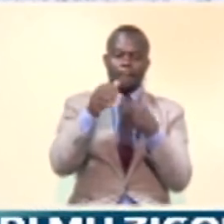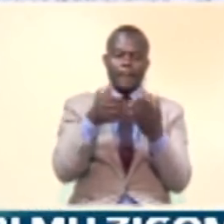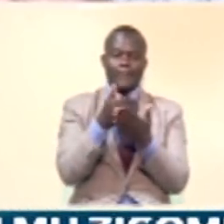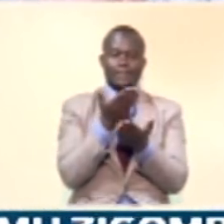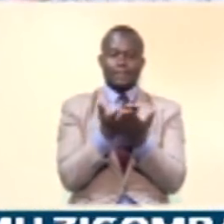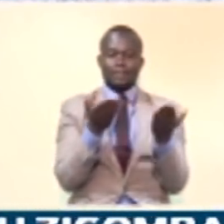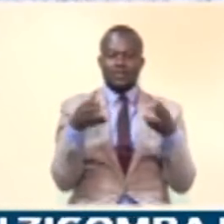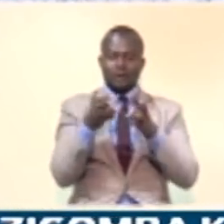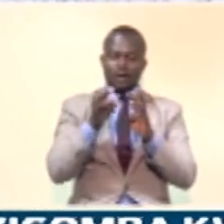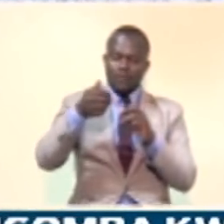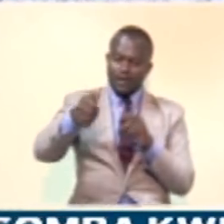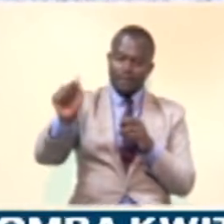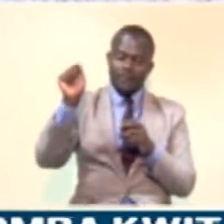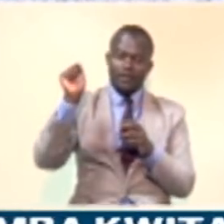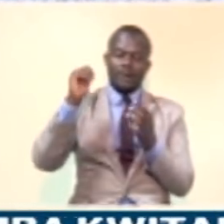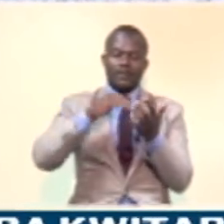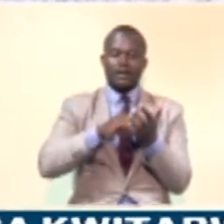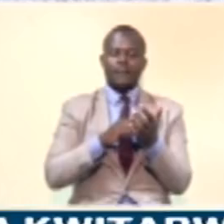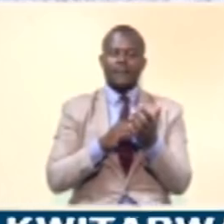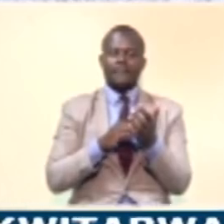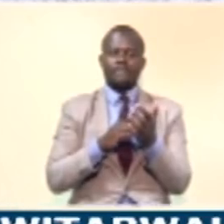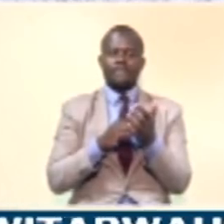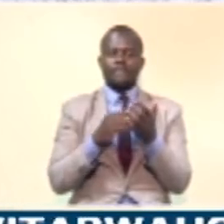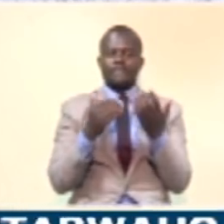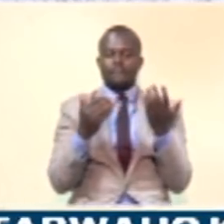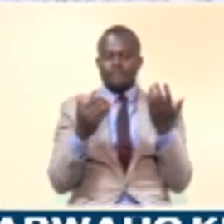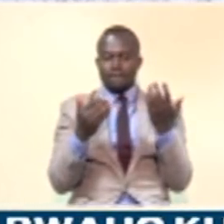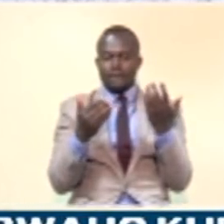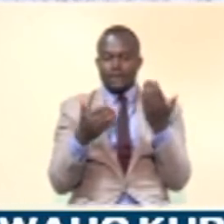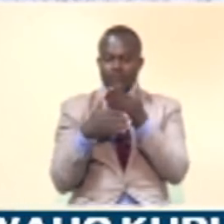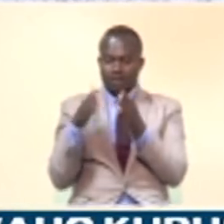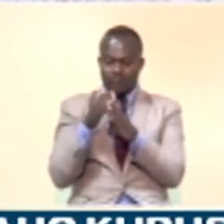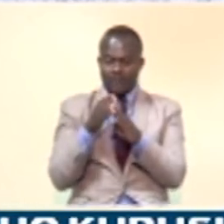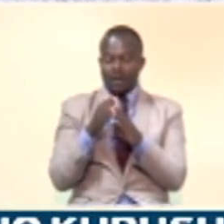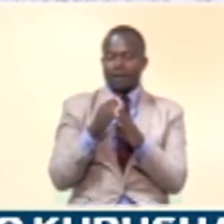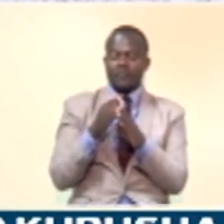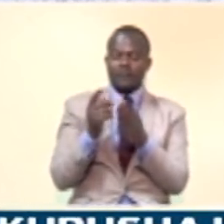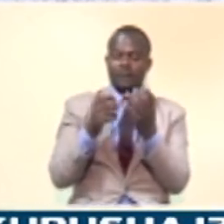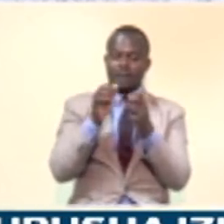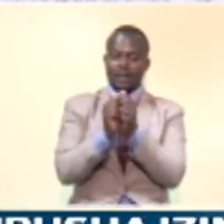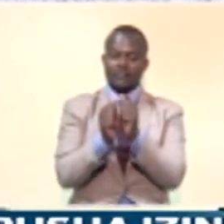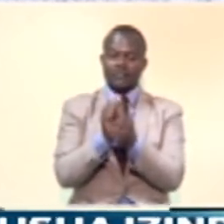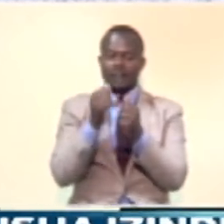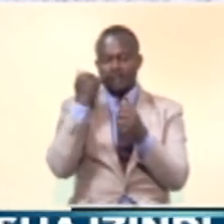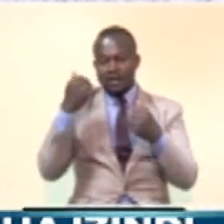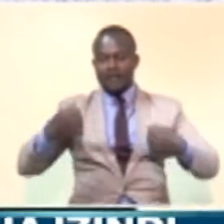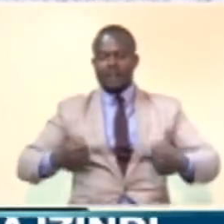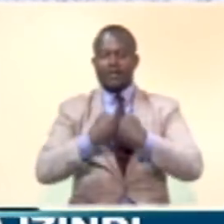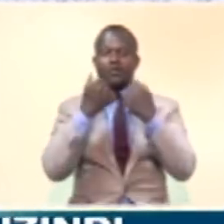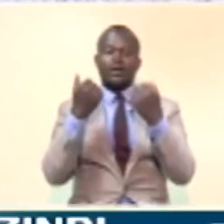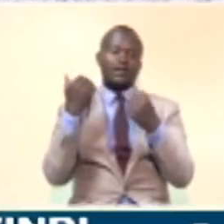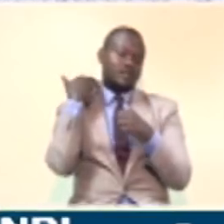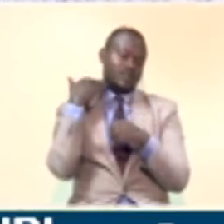bifata uburyo bwabyo hakabaho ibyo gusana niba ari kubirebana n'ingaruka za